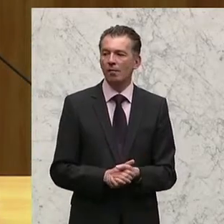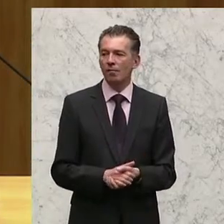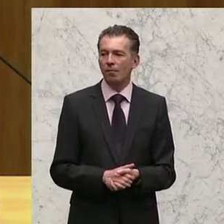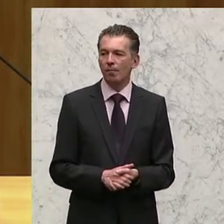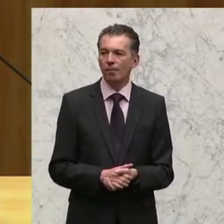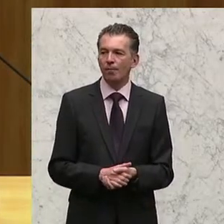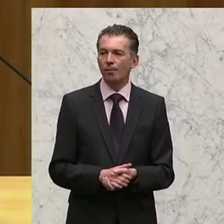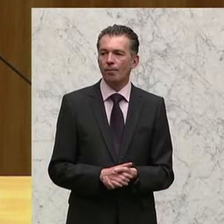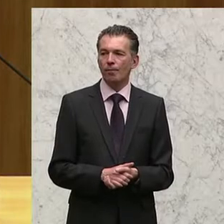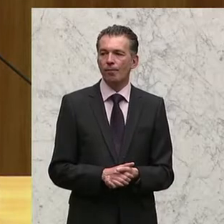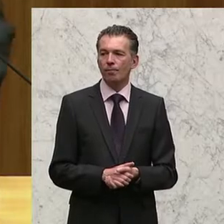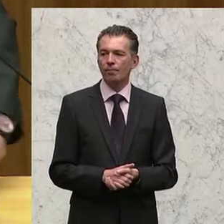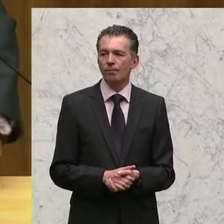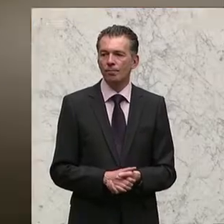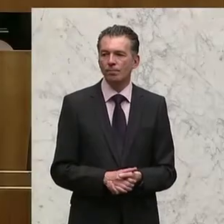Ja?